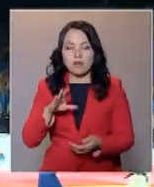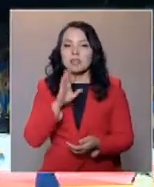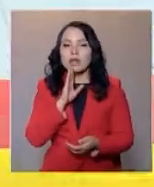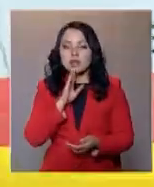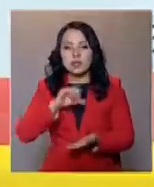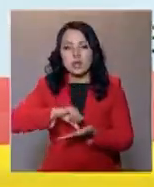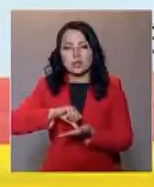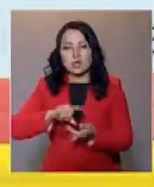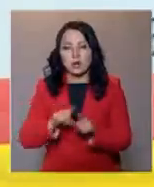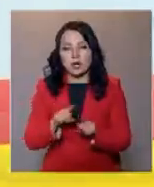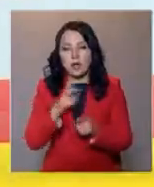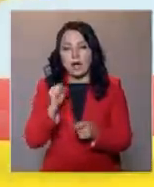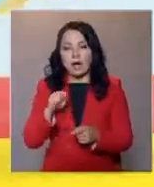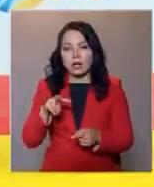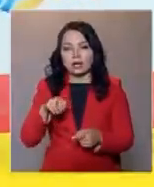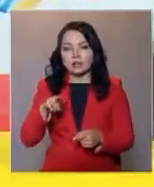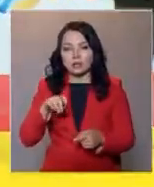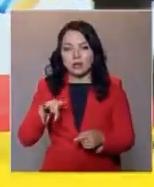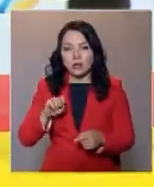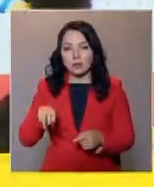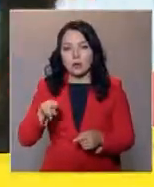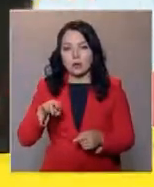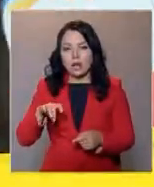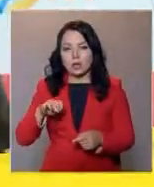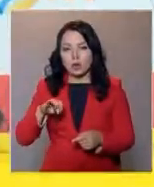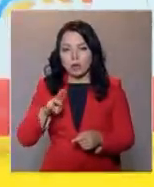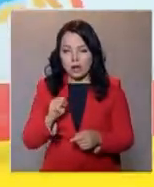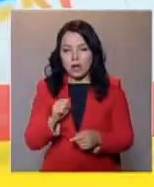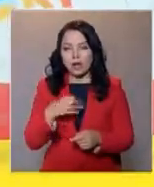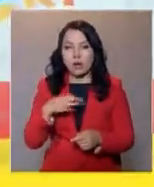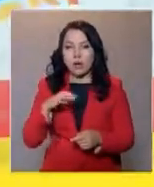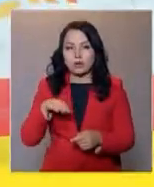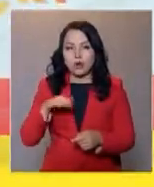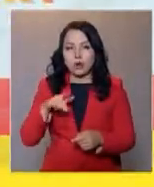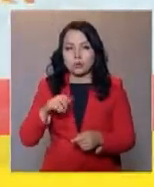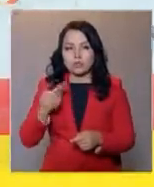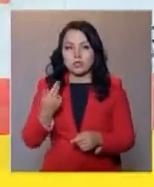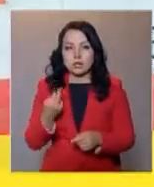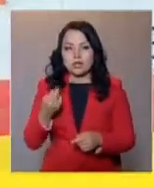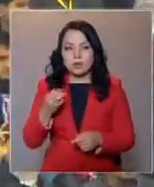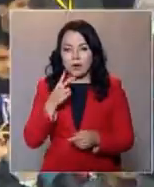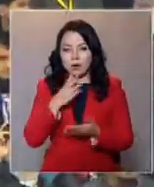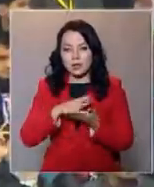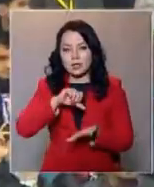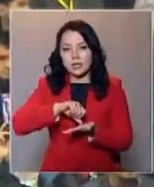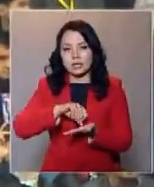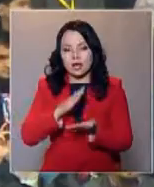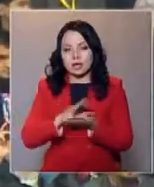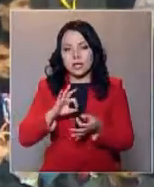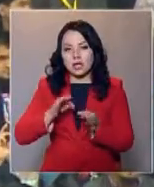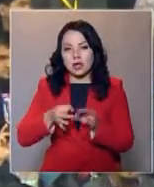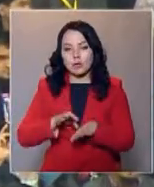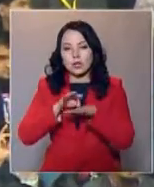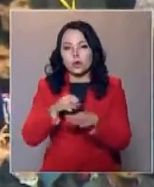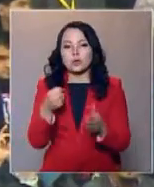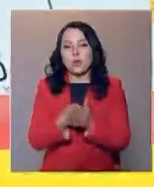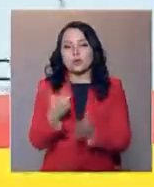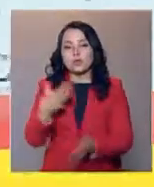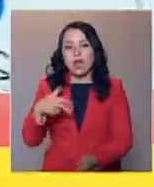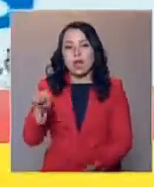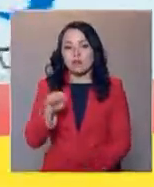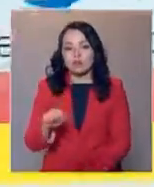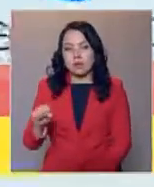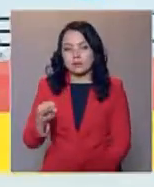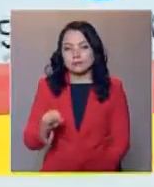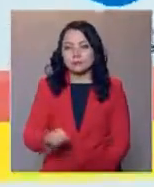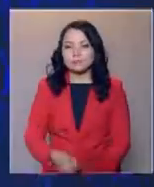девушек нашу страну сегодня представят Александра Подрядова и Отгон Цецек Галбадрах. Чемпионат будет проходить до 30